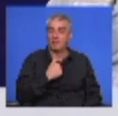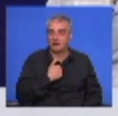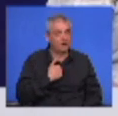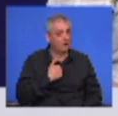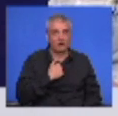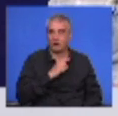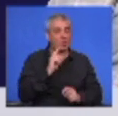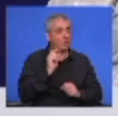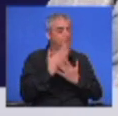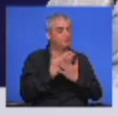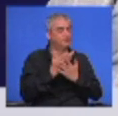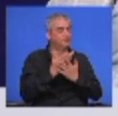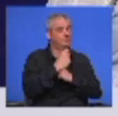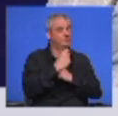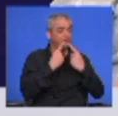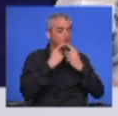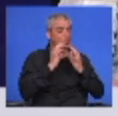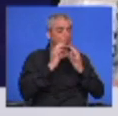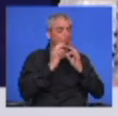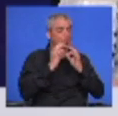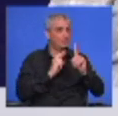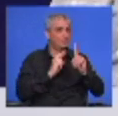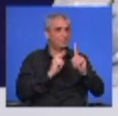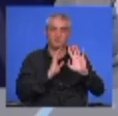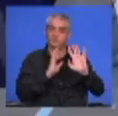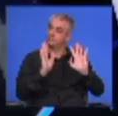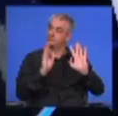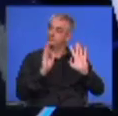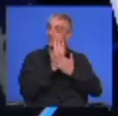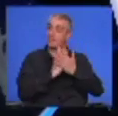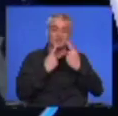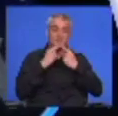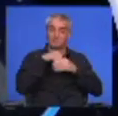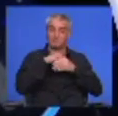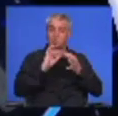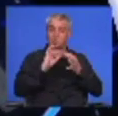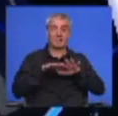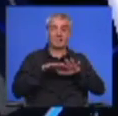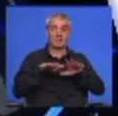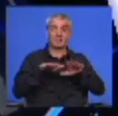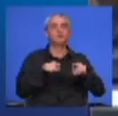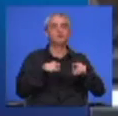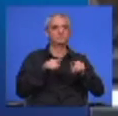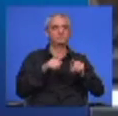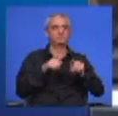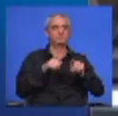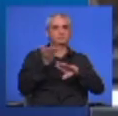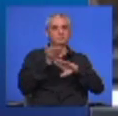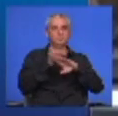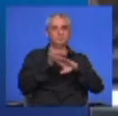לזלזל בשיח ברשתות. זה משפיע מאוד. לא, לא. חלק מהשיח ברשתות גם מפומפם על ידי בעלי